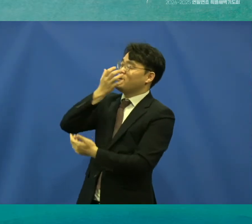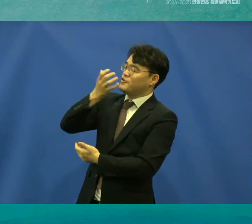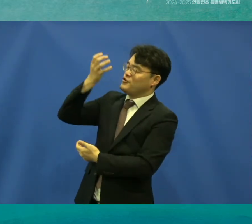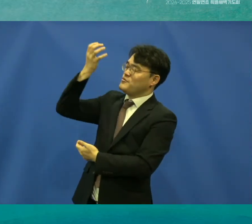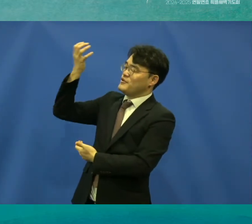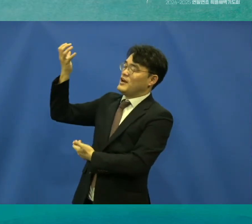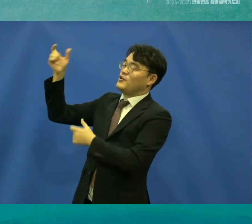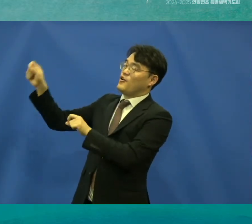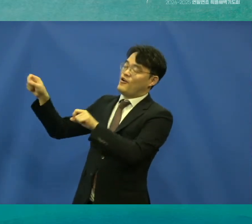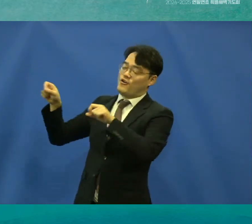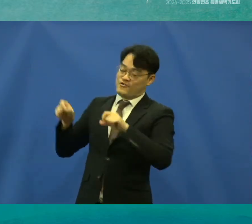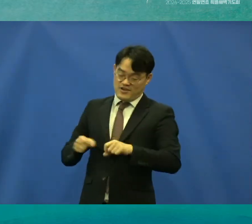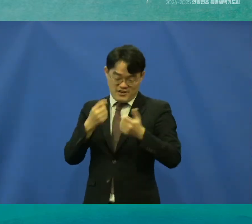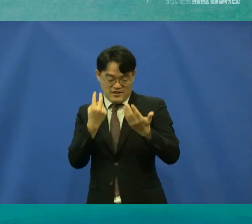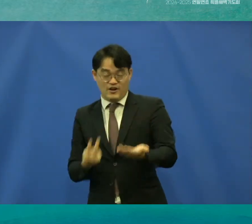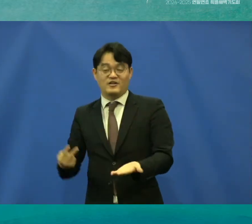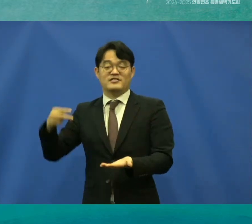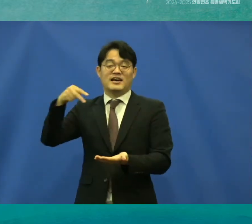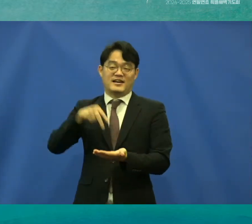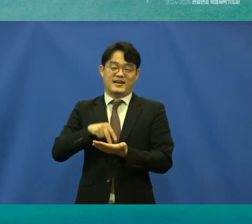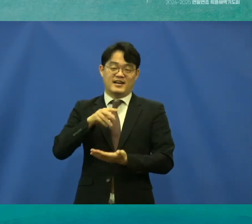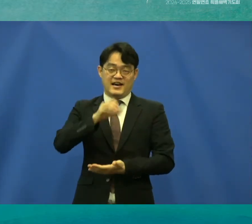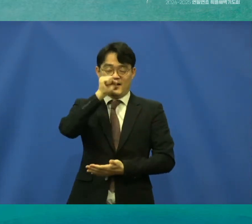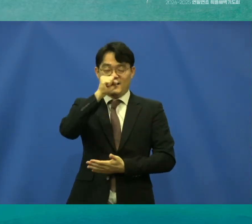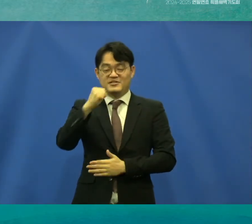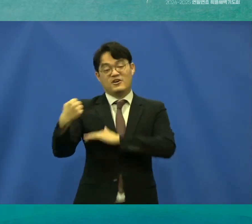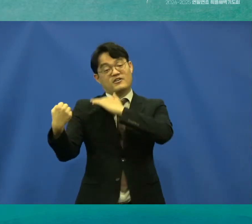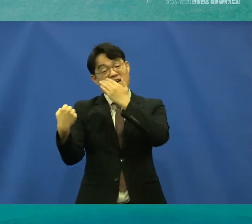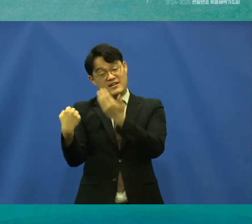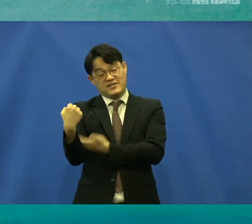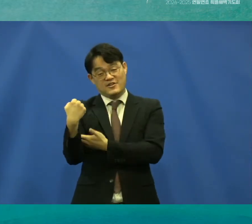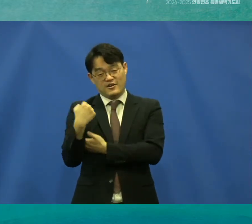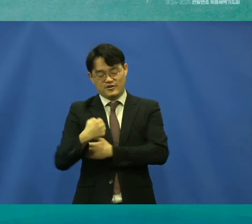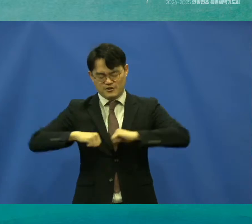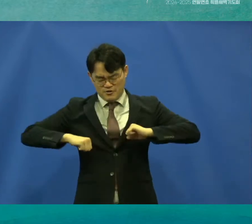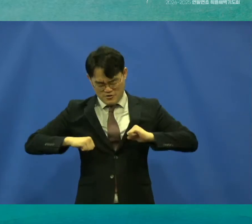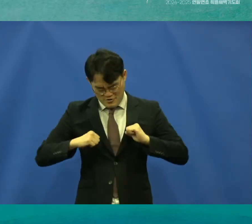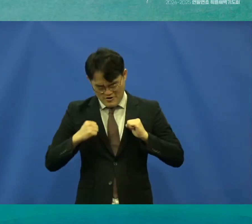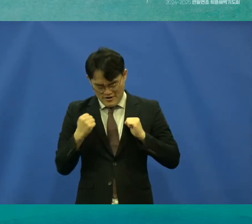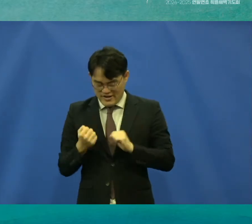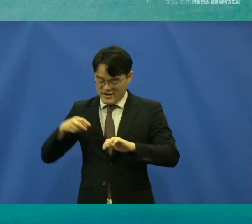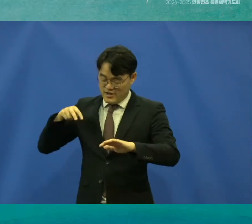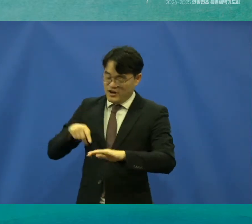주의 꿈을 안고 일어나리라. 선한 능력으로